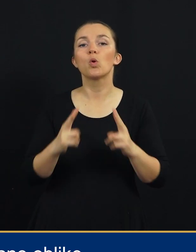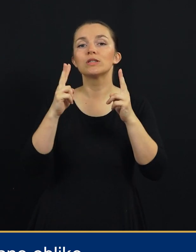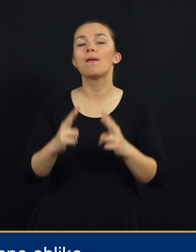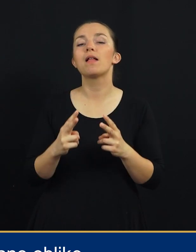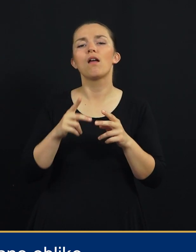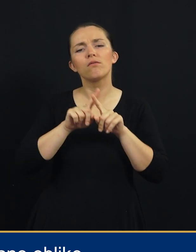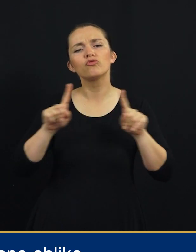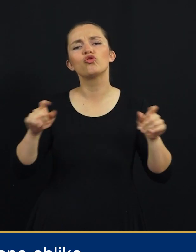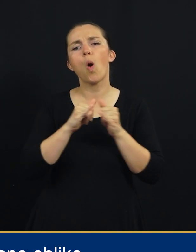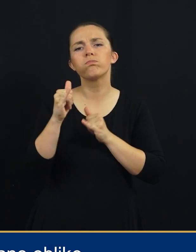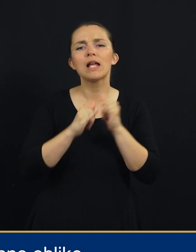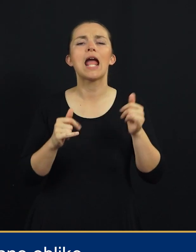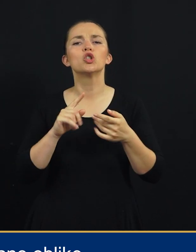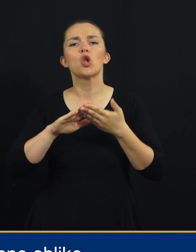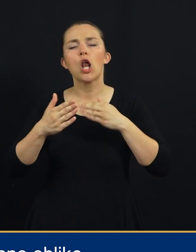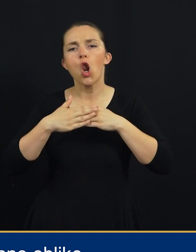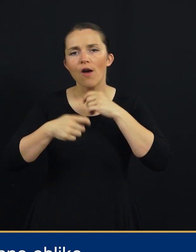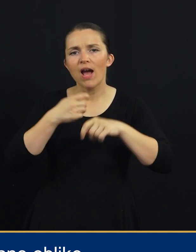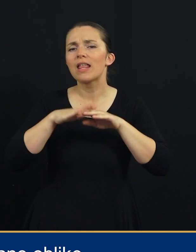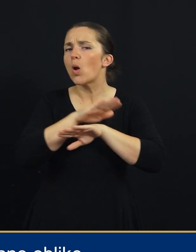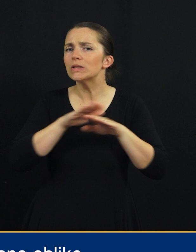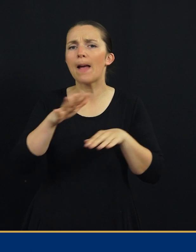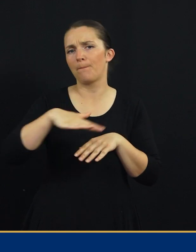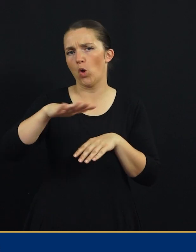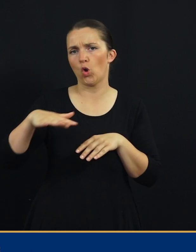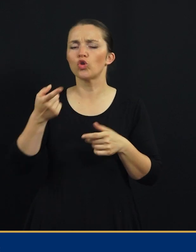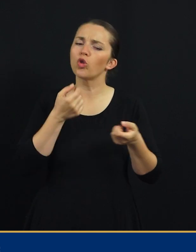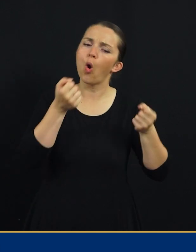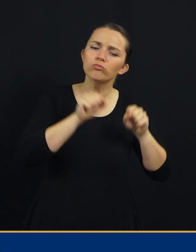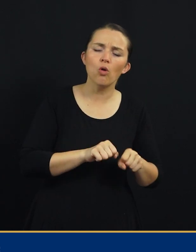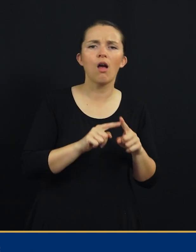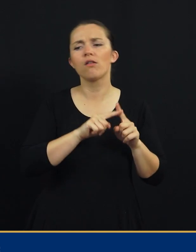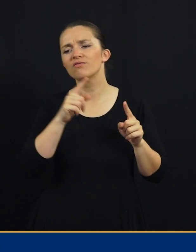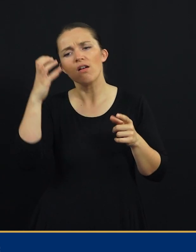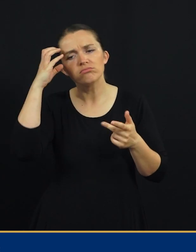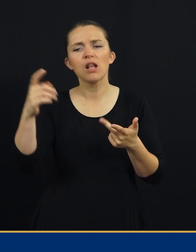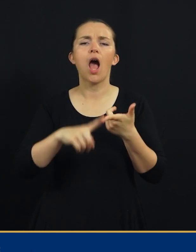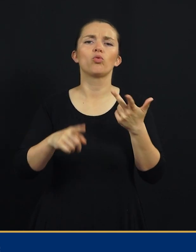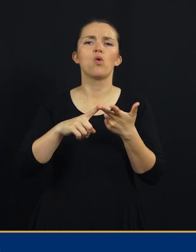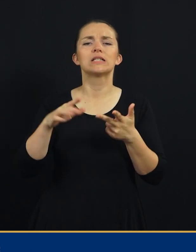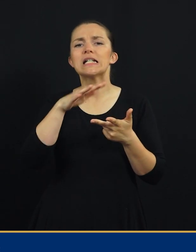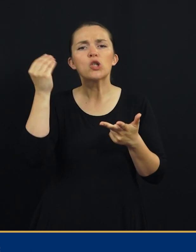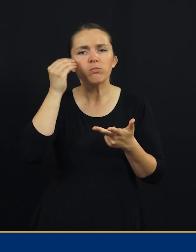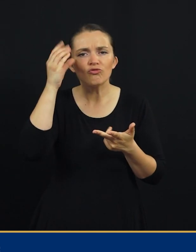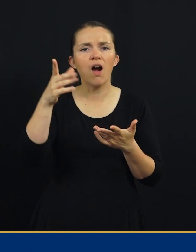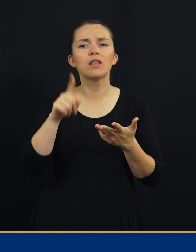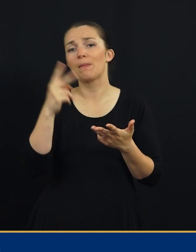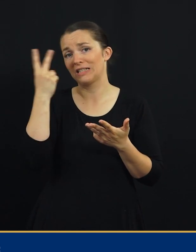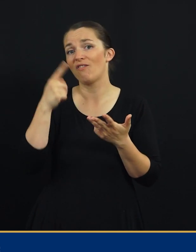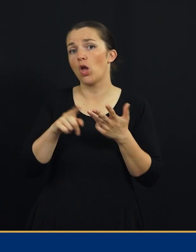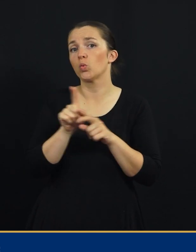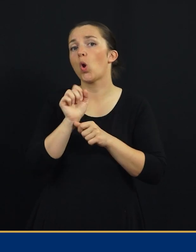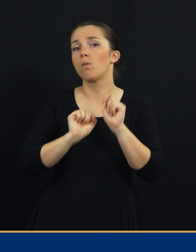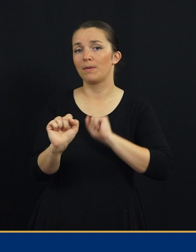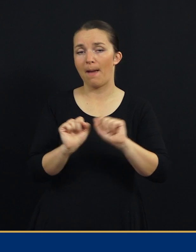vzpostavljene razvejane oblike sodelovanja na praktično vseh področjih, od gospodarstva, znanosti, izobraževanja in seveda